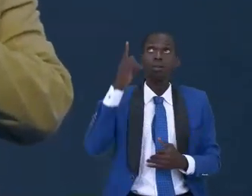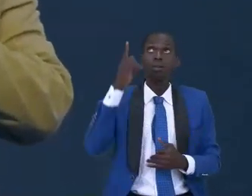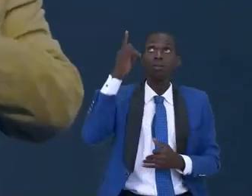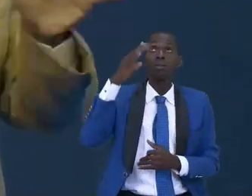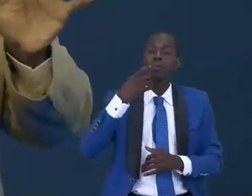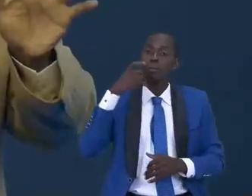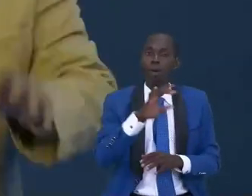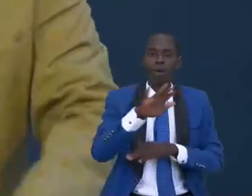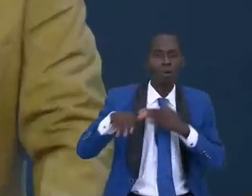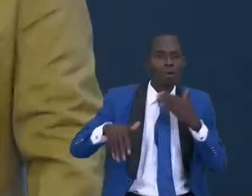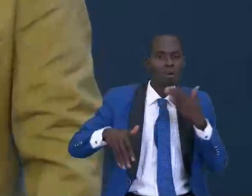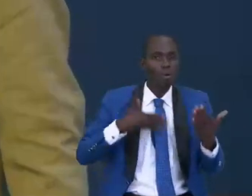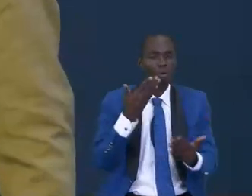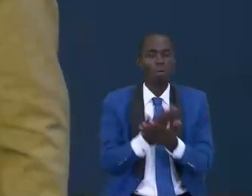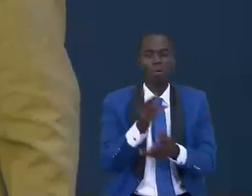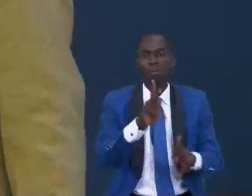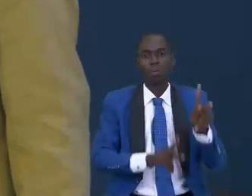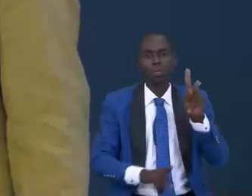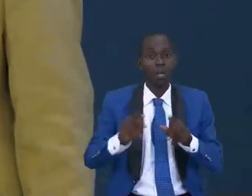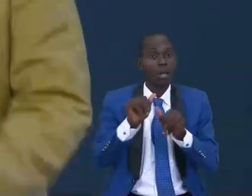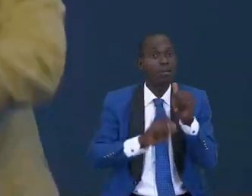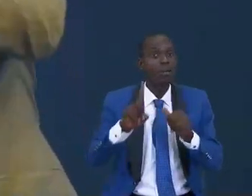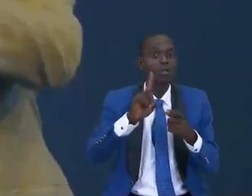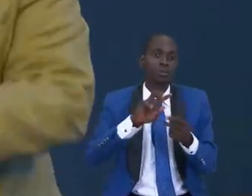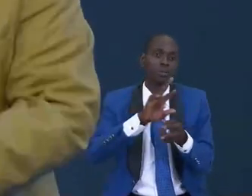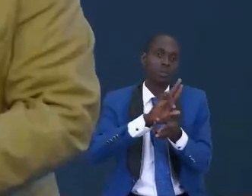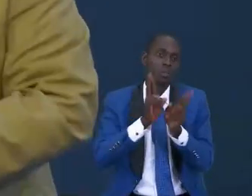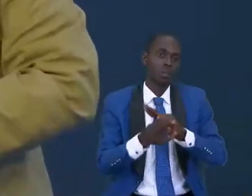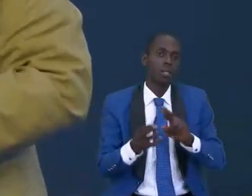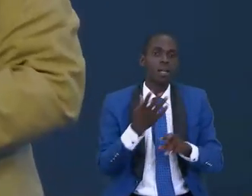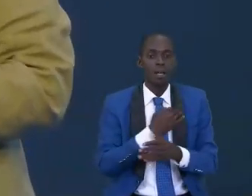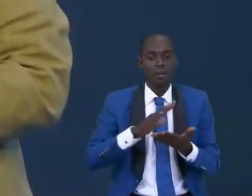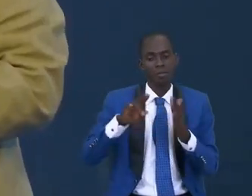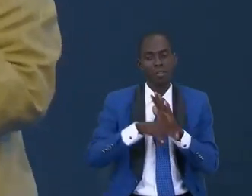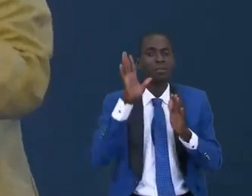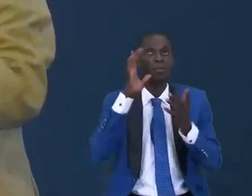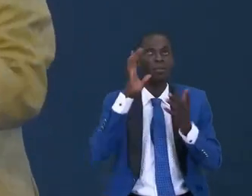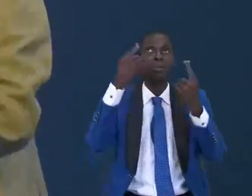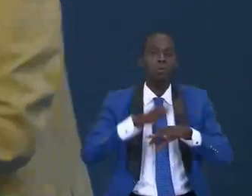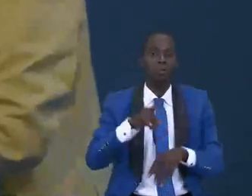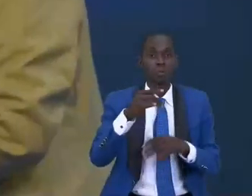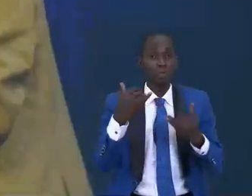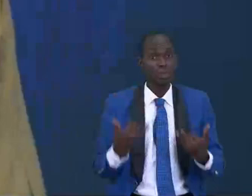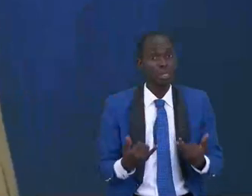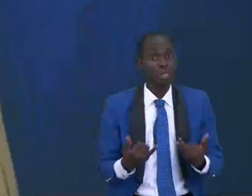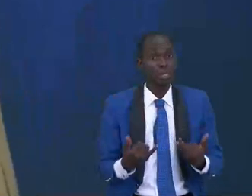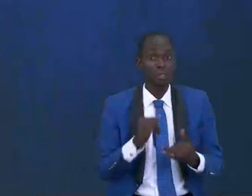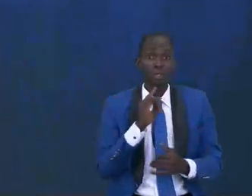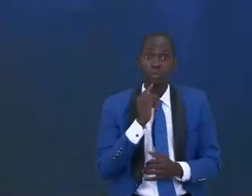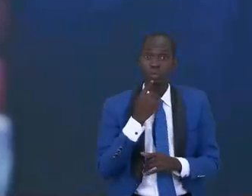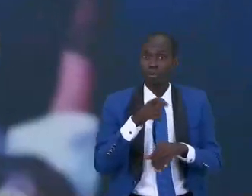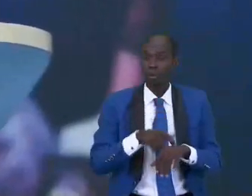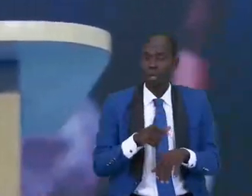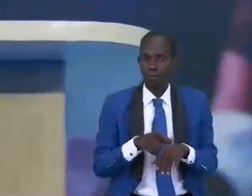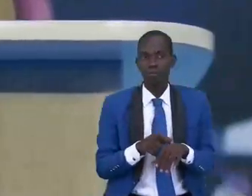annonce à tous les hommes, en tout lieu qu'ils aient, à se repentir, et le pardon vous sera accordé. Les